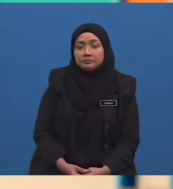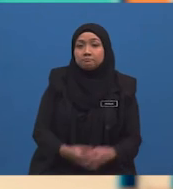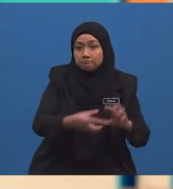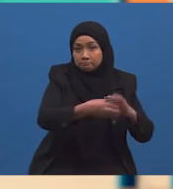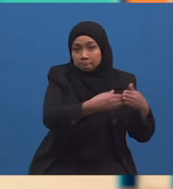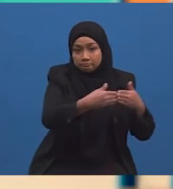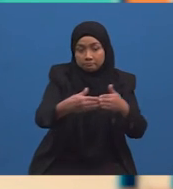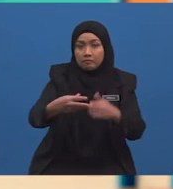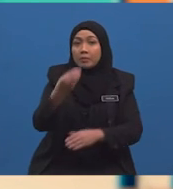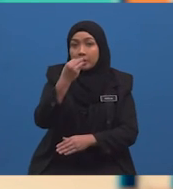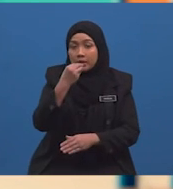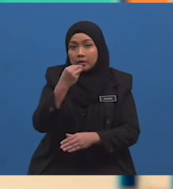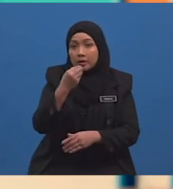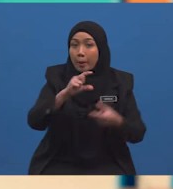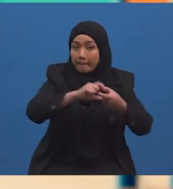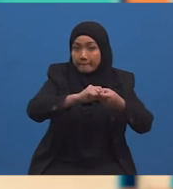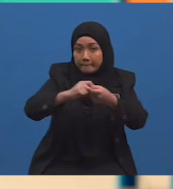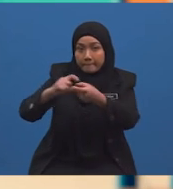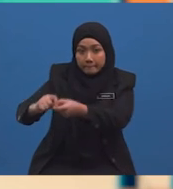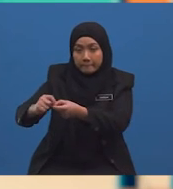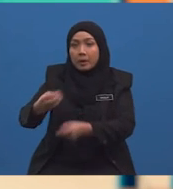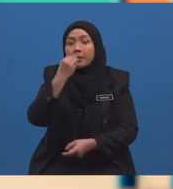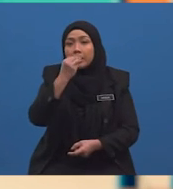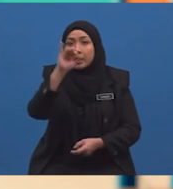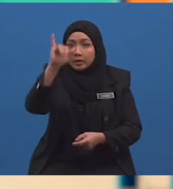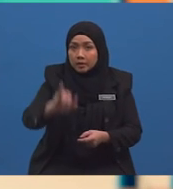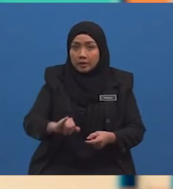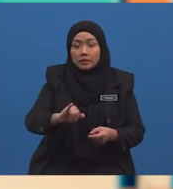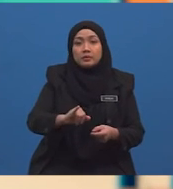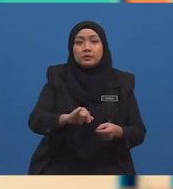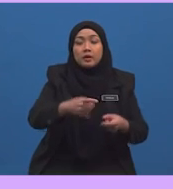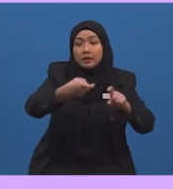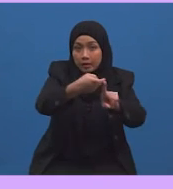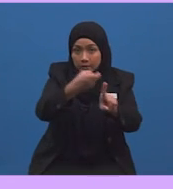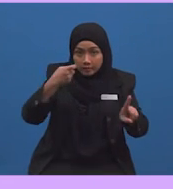Serata makanan merupakan gabungan rantai-rantai makanan yang dibina.